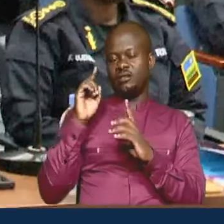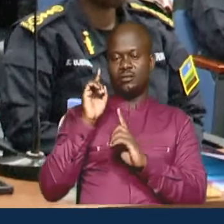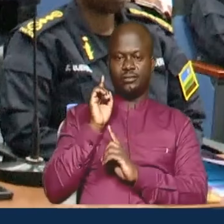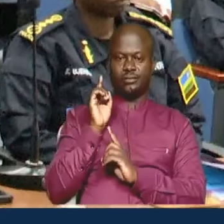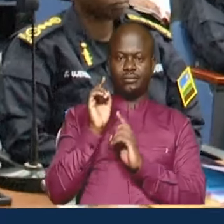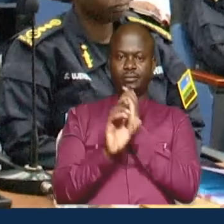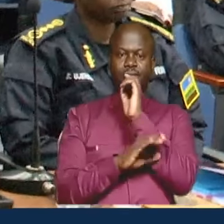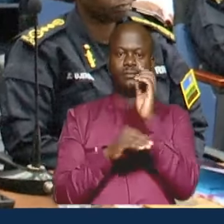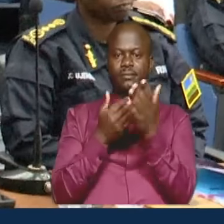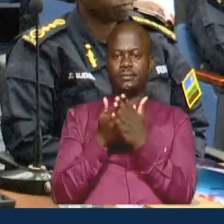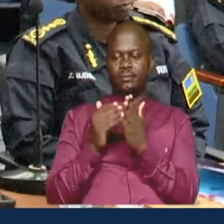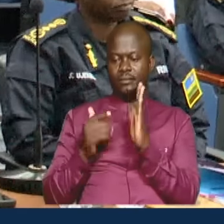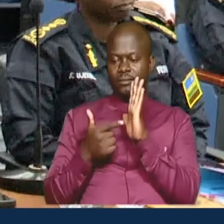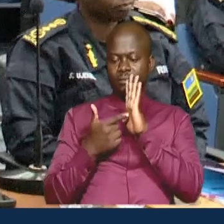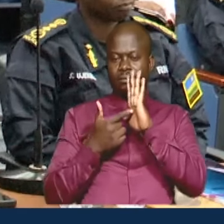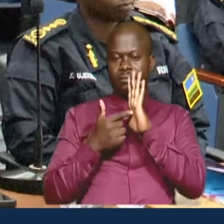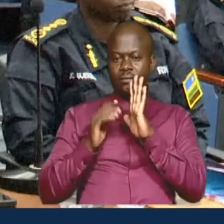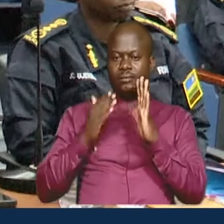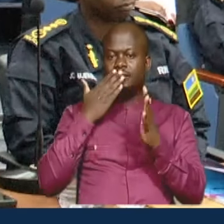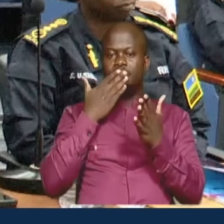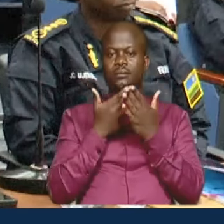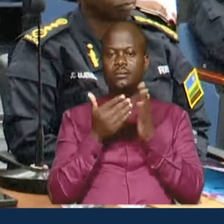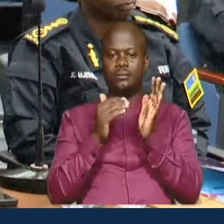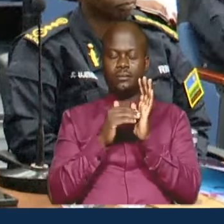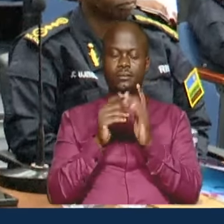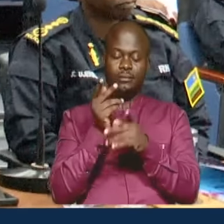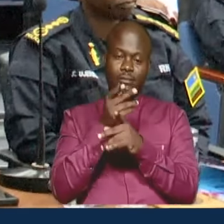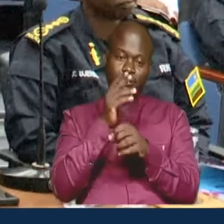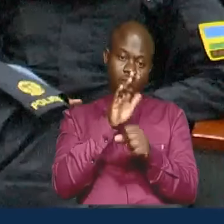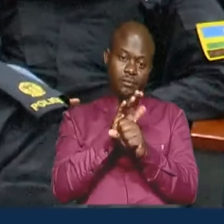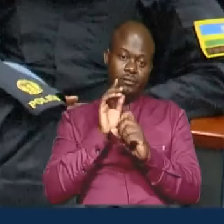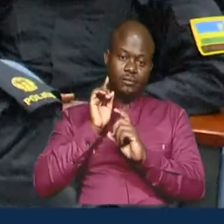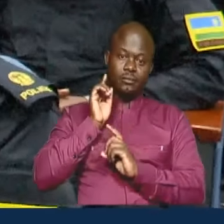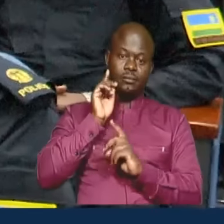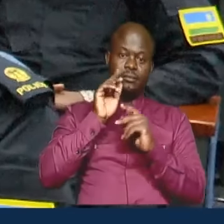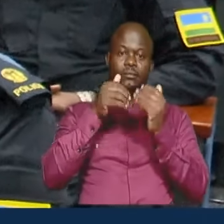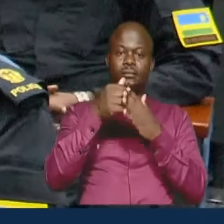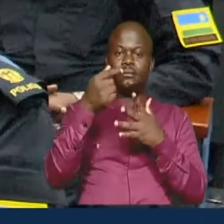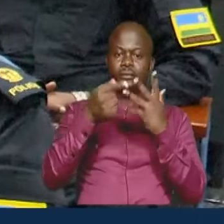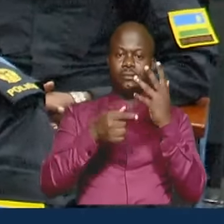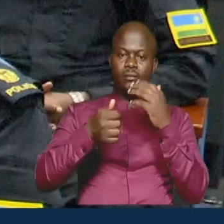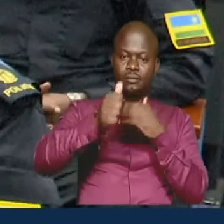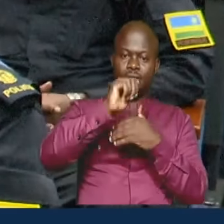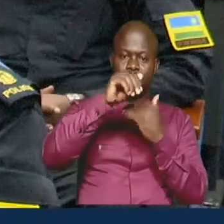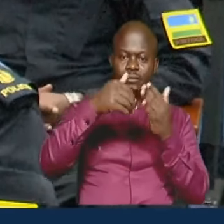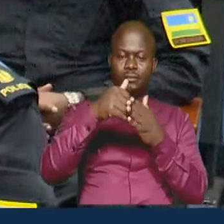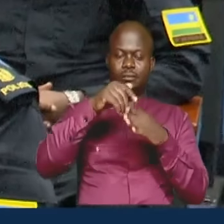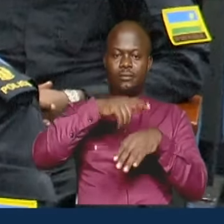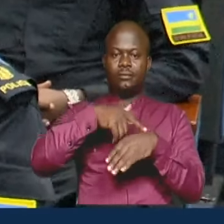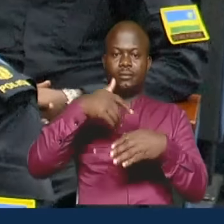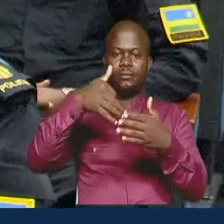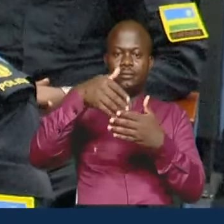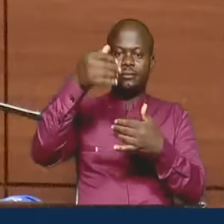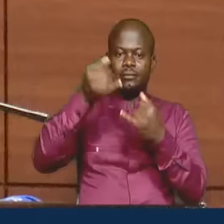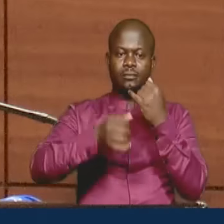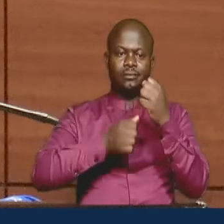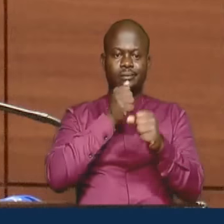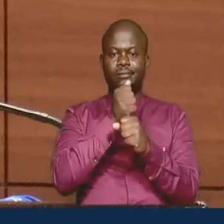yabasabye kurangwa n'imyitwarire myiza mu kazi ndetse no kwita cyane ku mutekano w'abantu n'ibintu byabo muri kino gihe kigana ku musozo